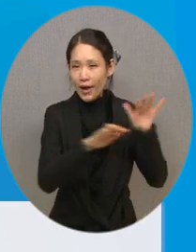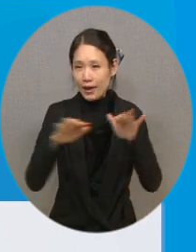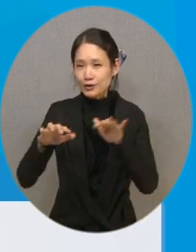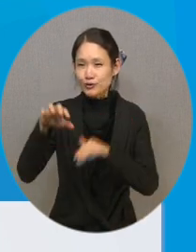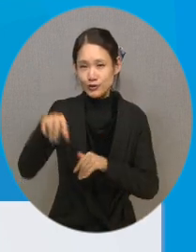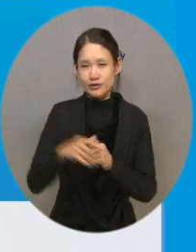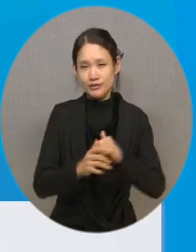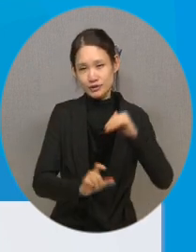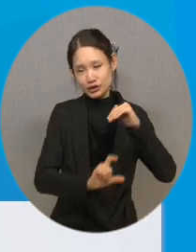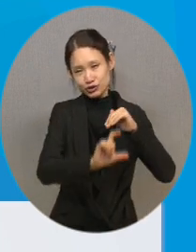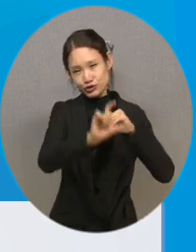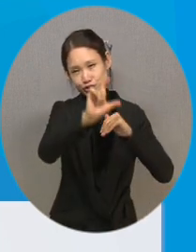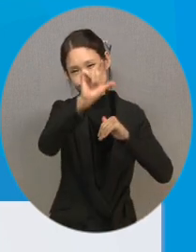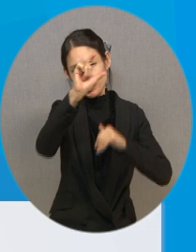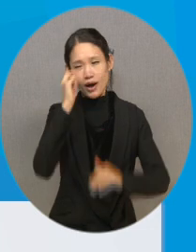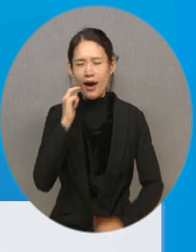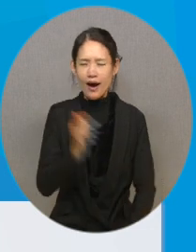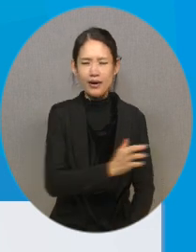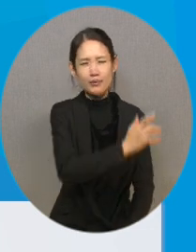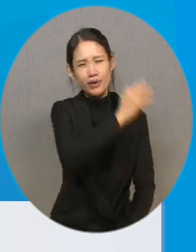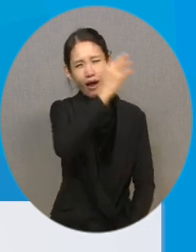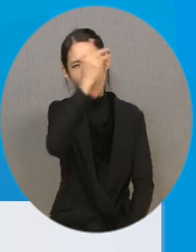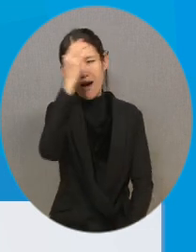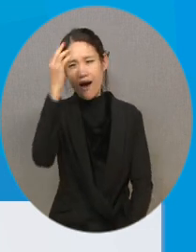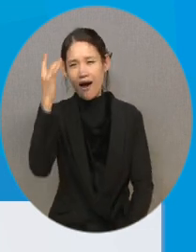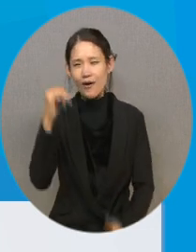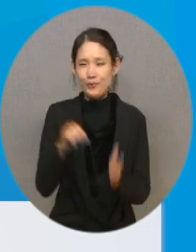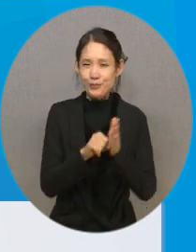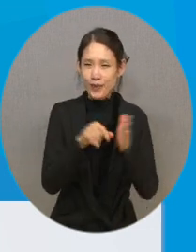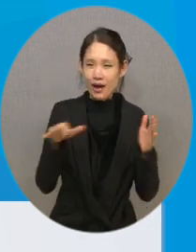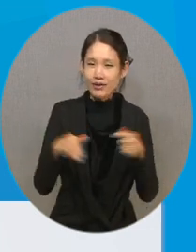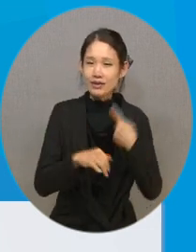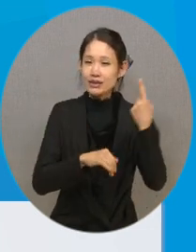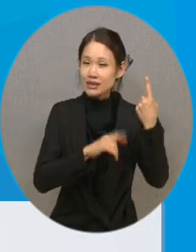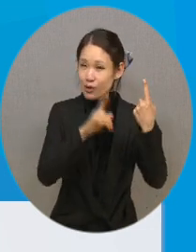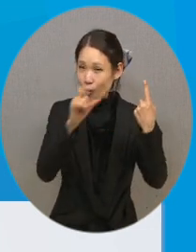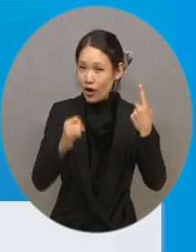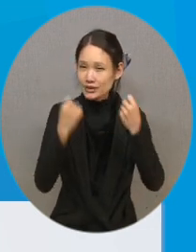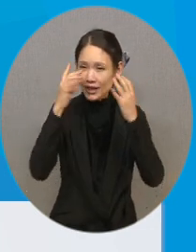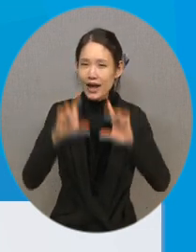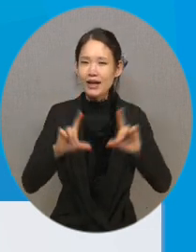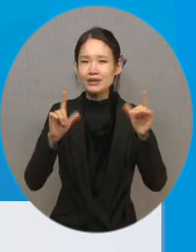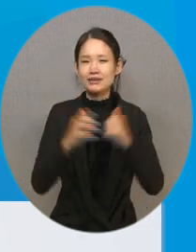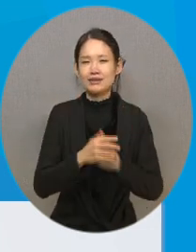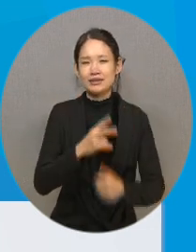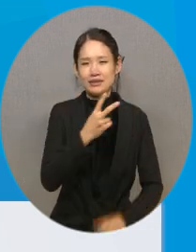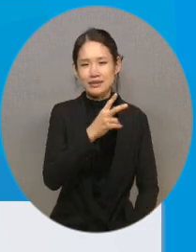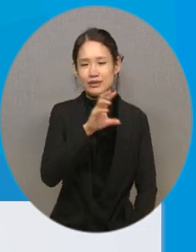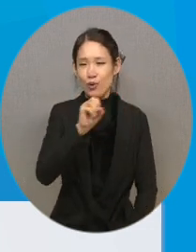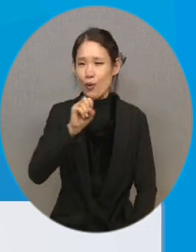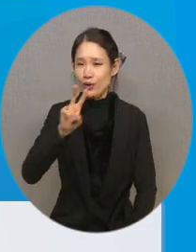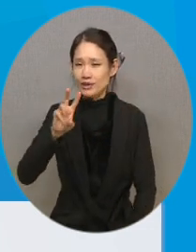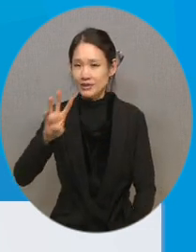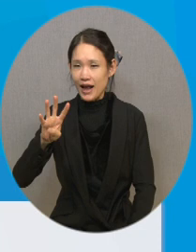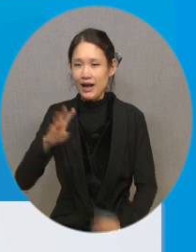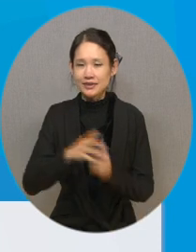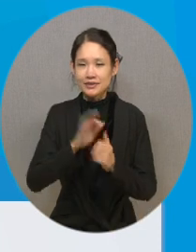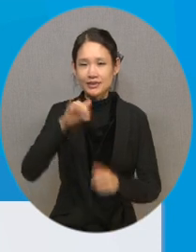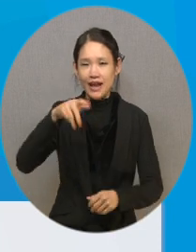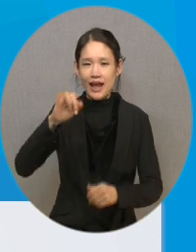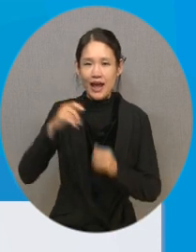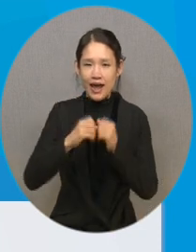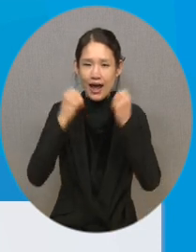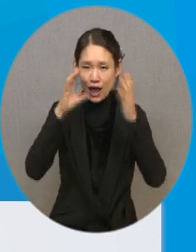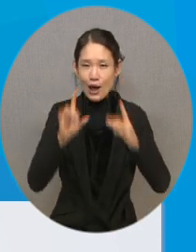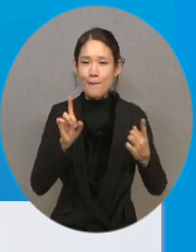일출이 아름답기로 유명해서 올해 1월에는 새해를 맞아 2024 갑진년 새해 해맞이 행사도